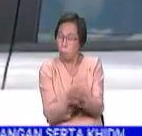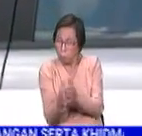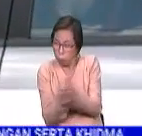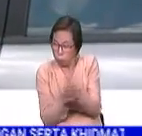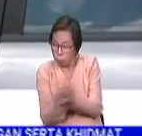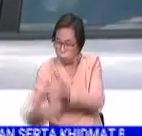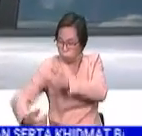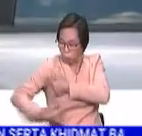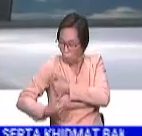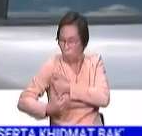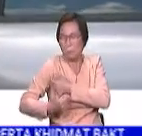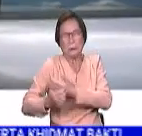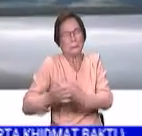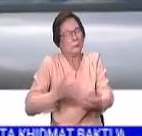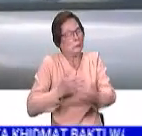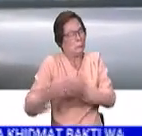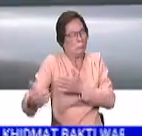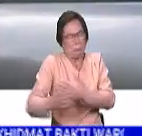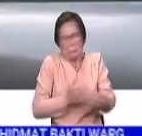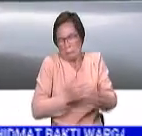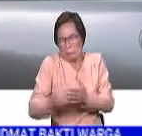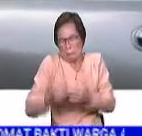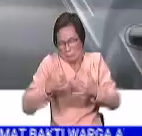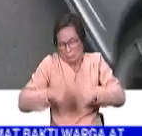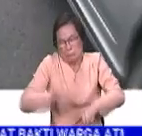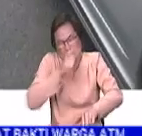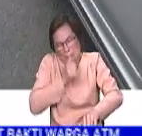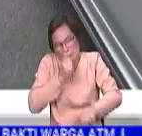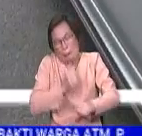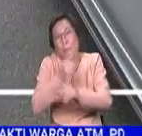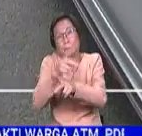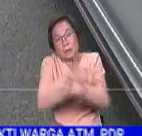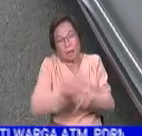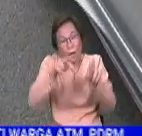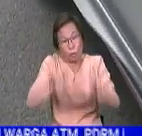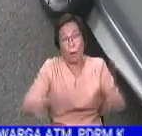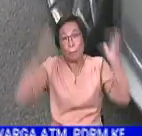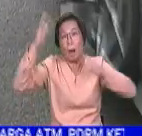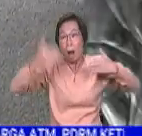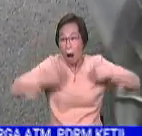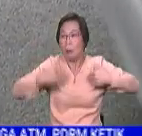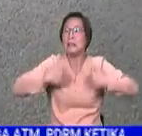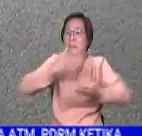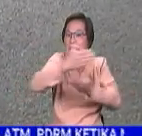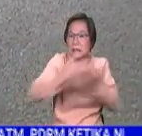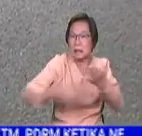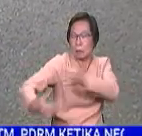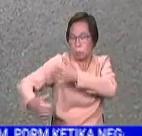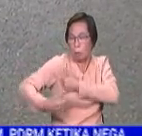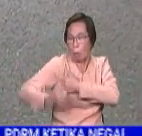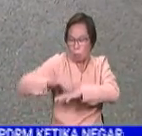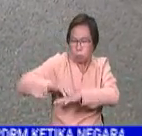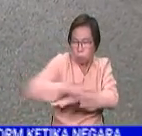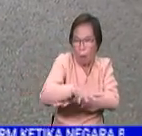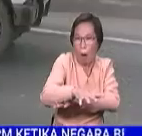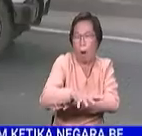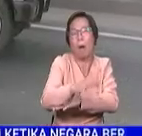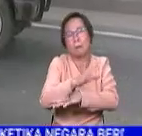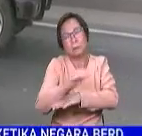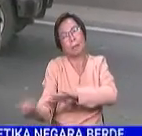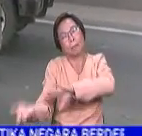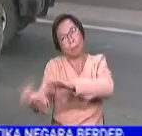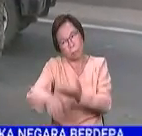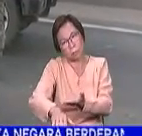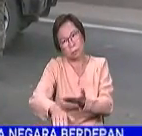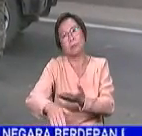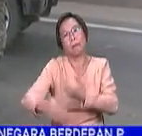kesungguhan mereka dalam mempertaruhkan nyawa demi melindungi rakyat Malaysia sehingga ada diantara mereka turun dijangkiti dan